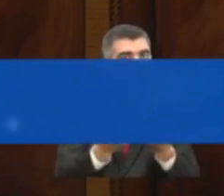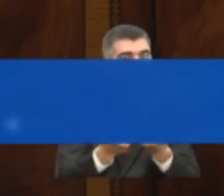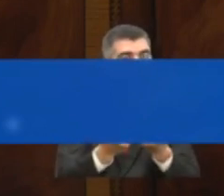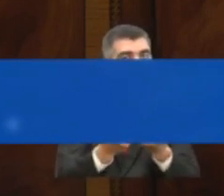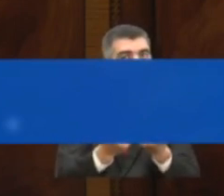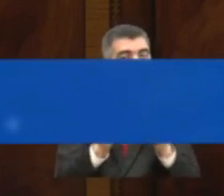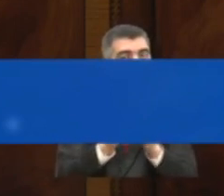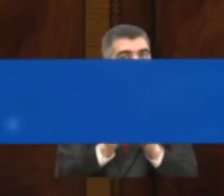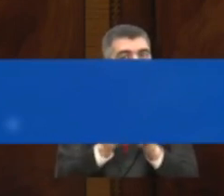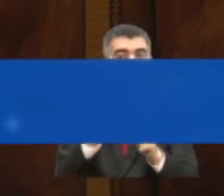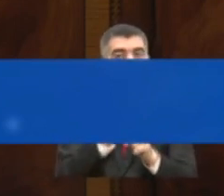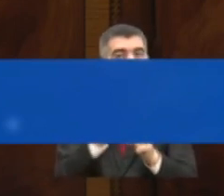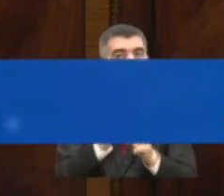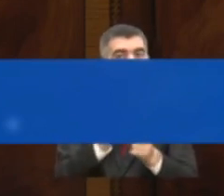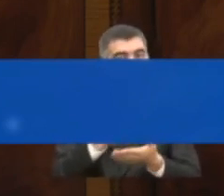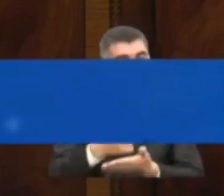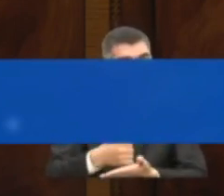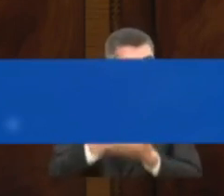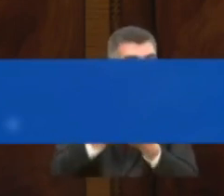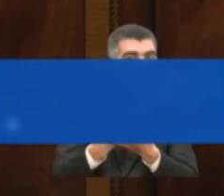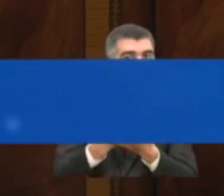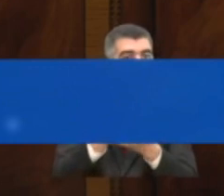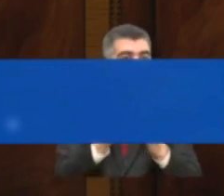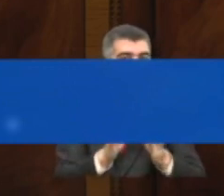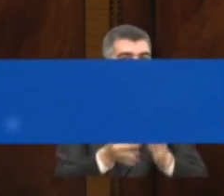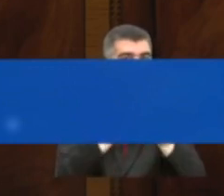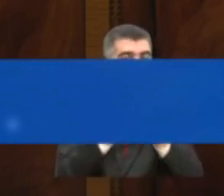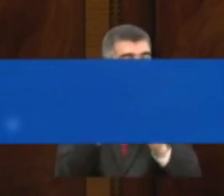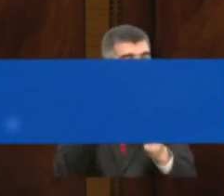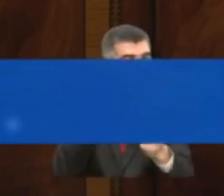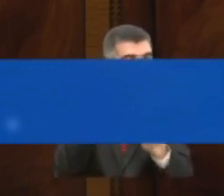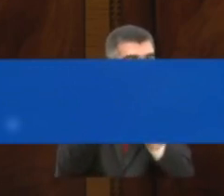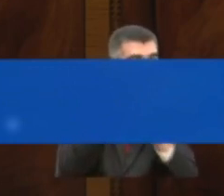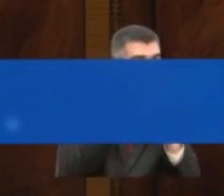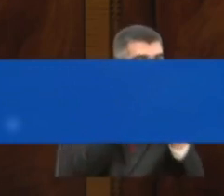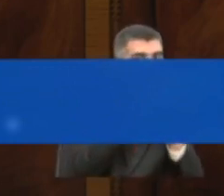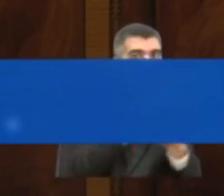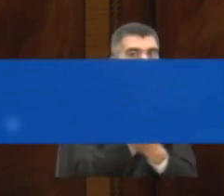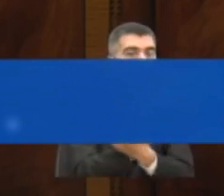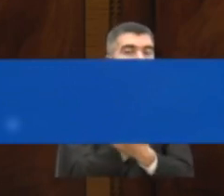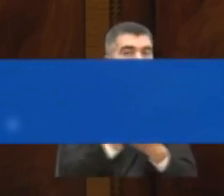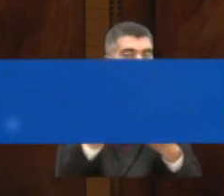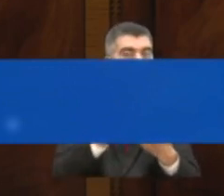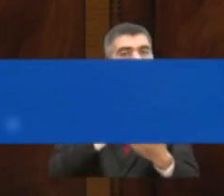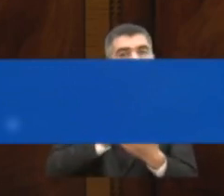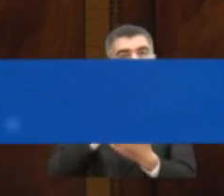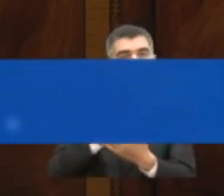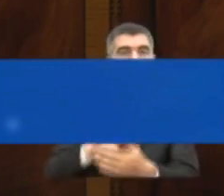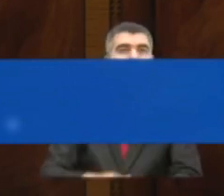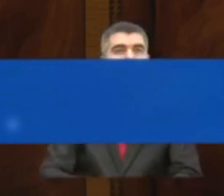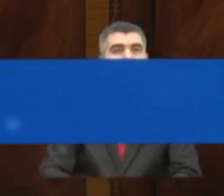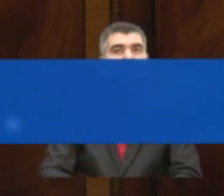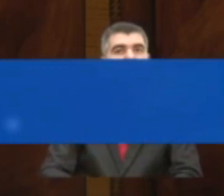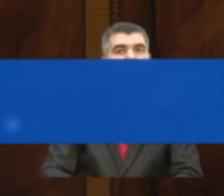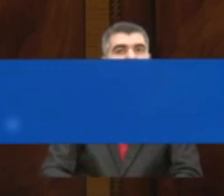ديال التنفيذ والتقييم والمراجعة إذا كان هناك حاجة إلى ذلك. وأريد